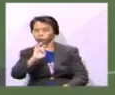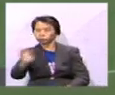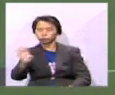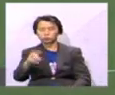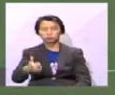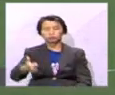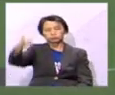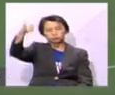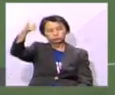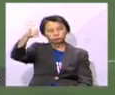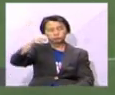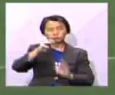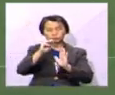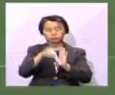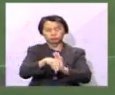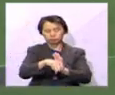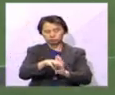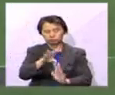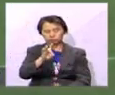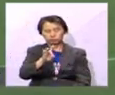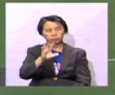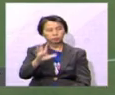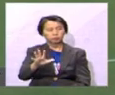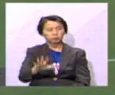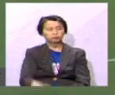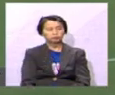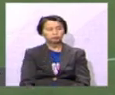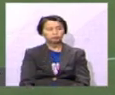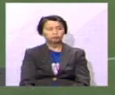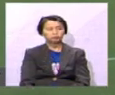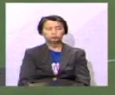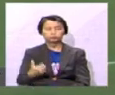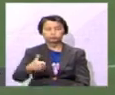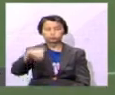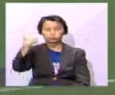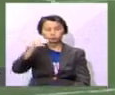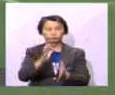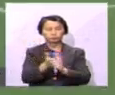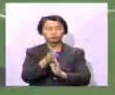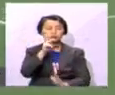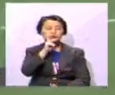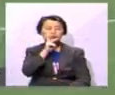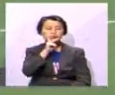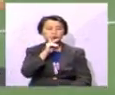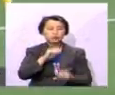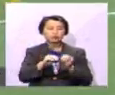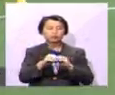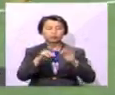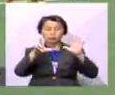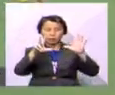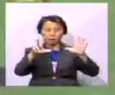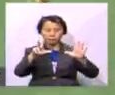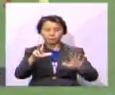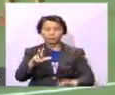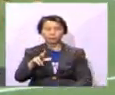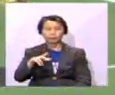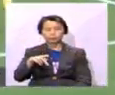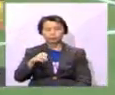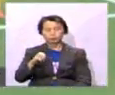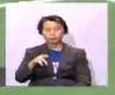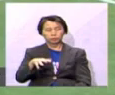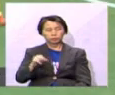dan kemenangan pada minit ke-85. Kemenangan ini meletakkan Kedah di tangga ke-8 dan PKNP FC di